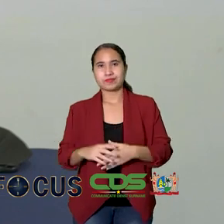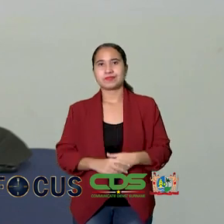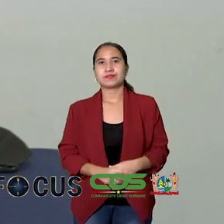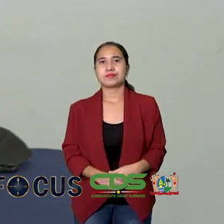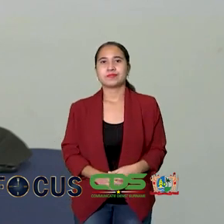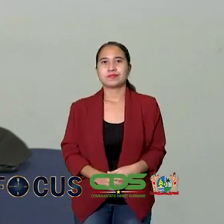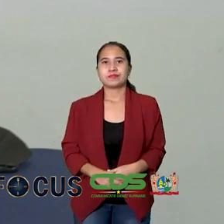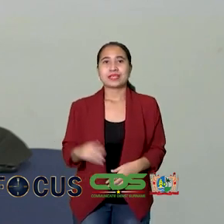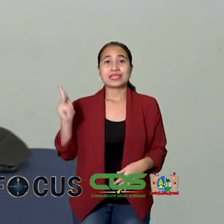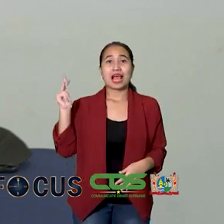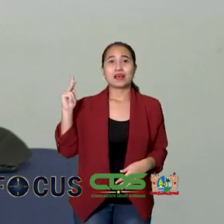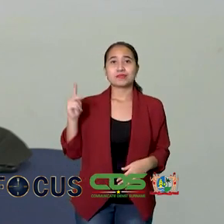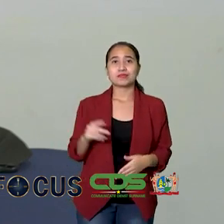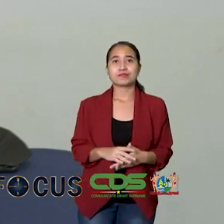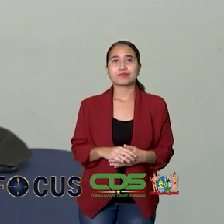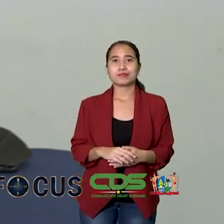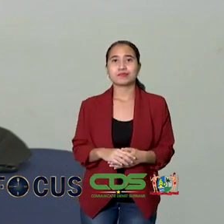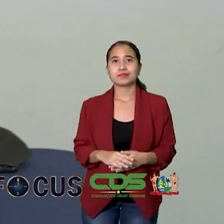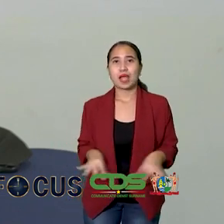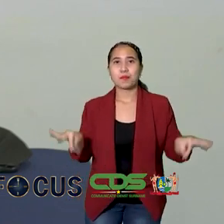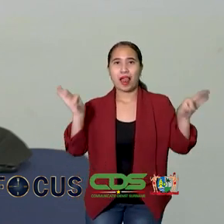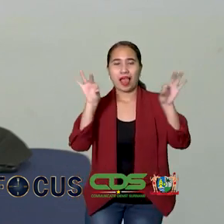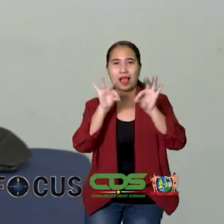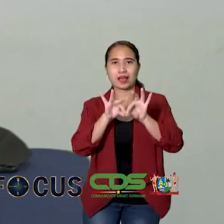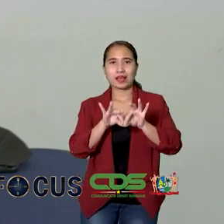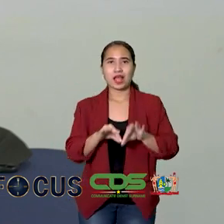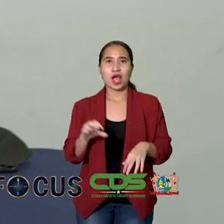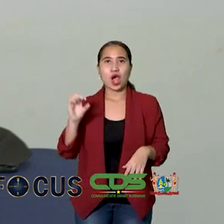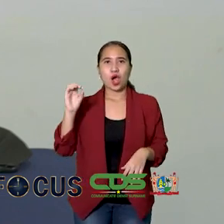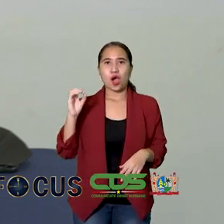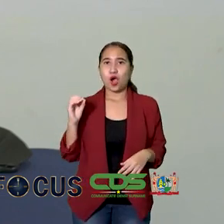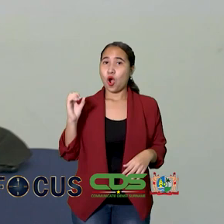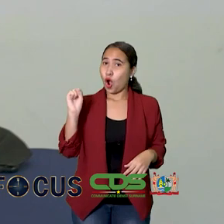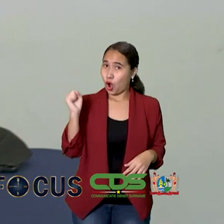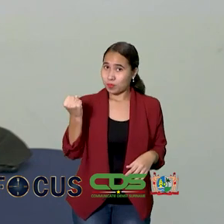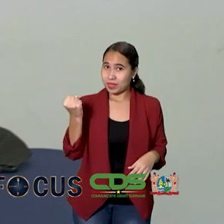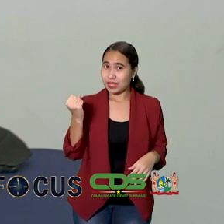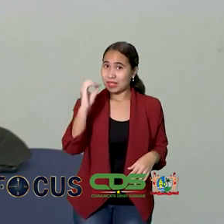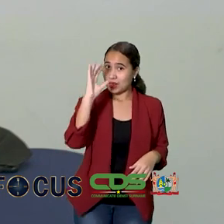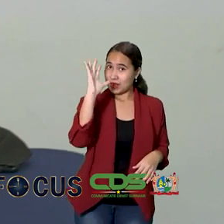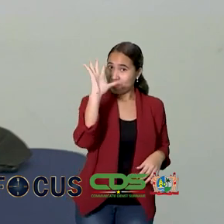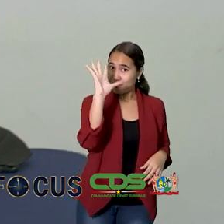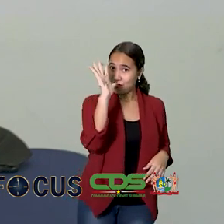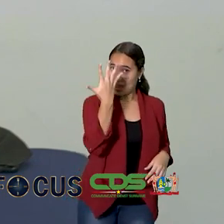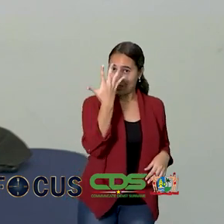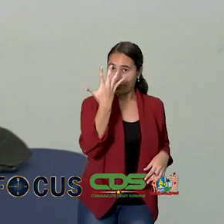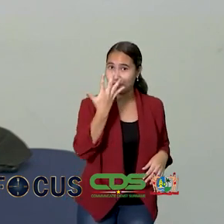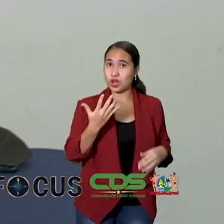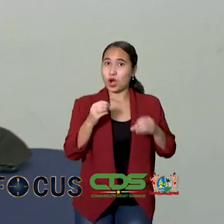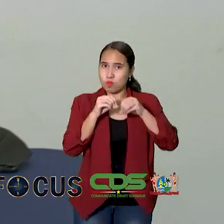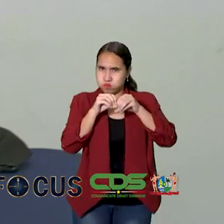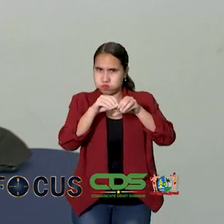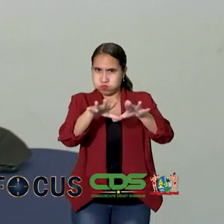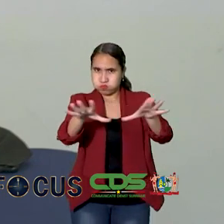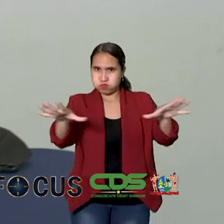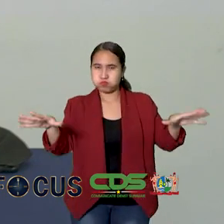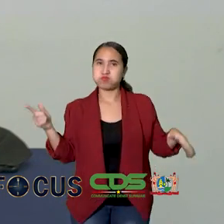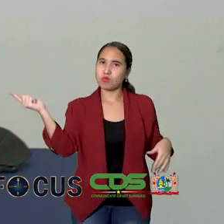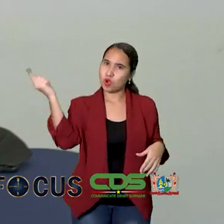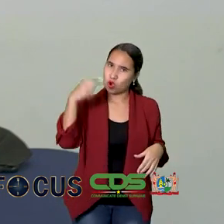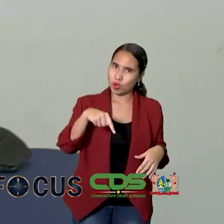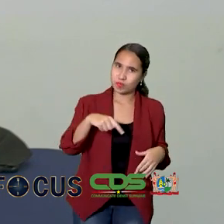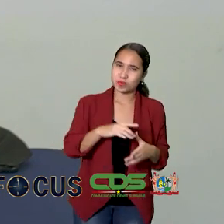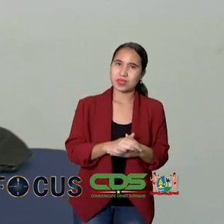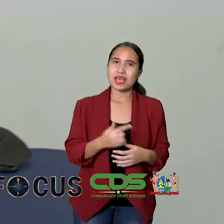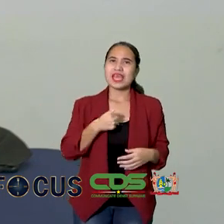Ja, dat is ook belangrijk, omdat de vijfde golf eraan komt. Ik hoop natuurlijk altijd dat mijn negatieve of mijn slechte